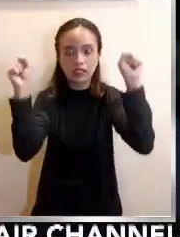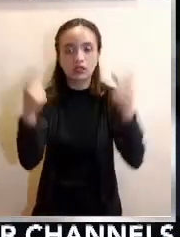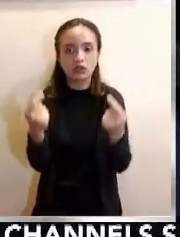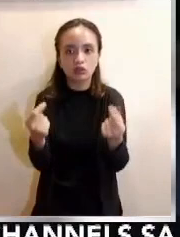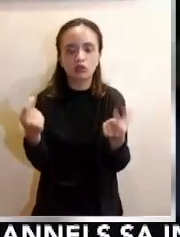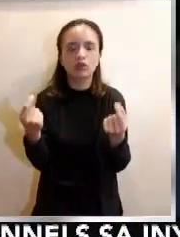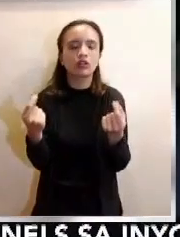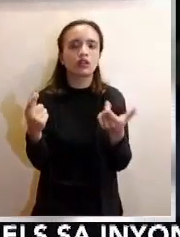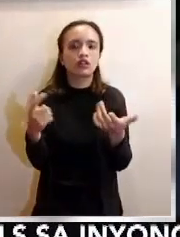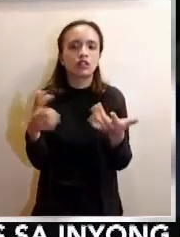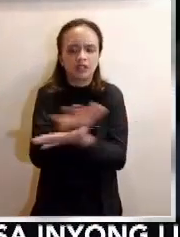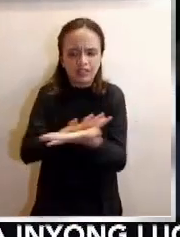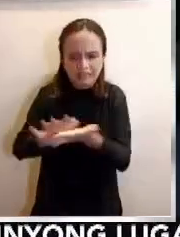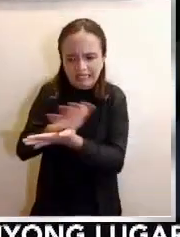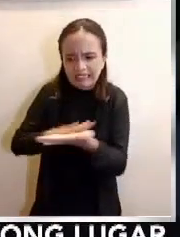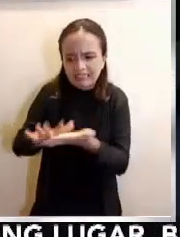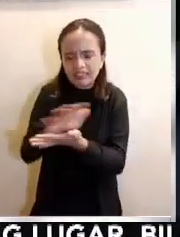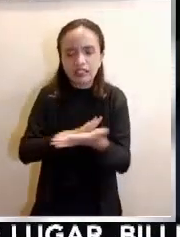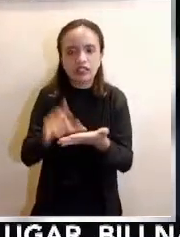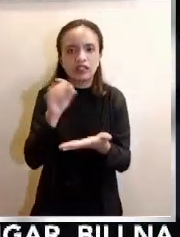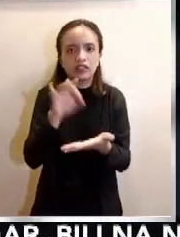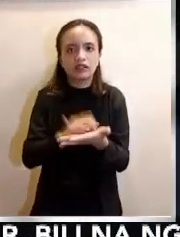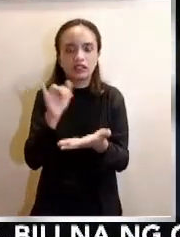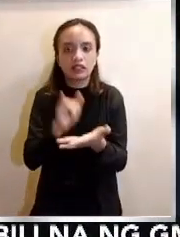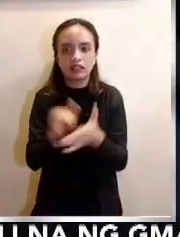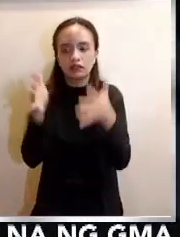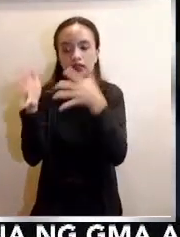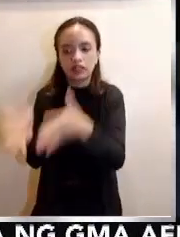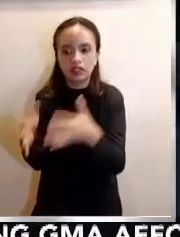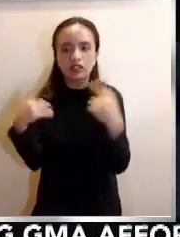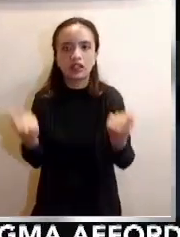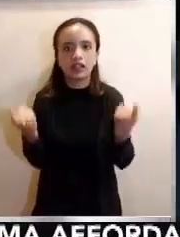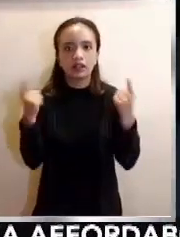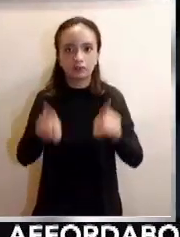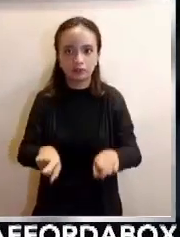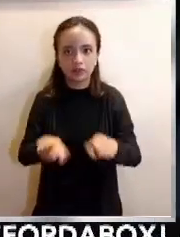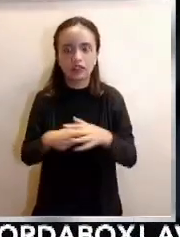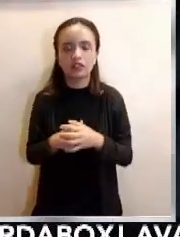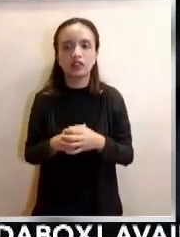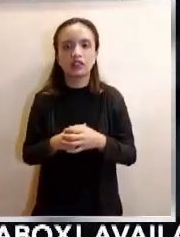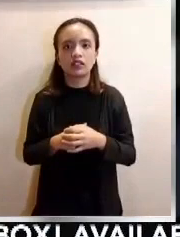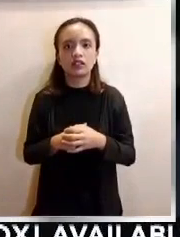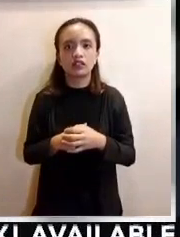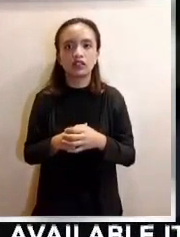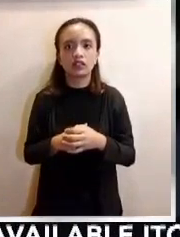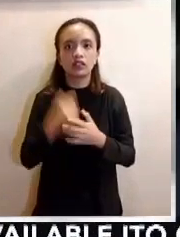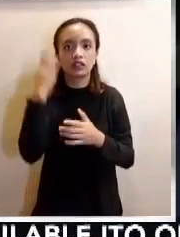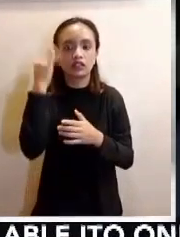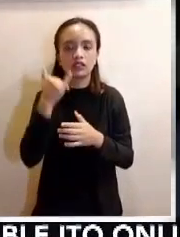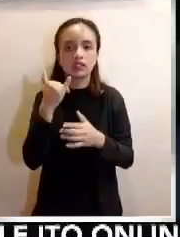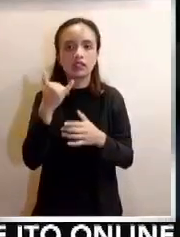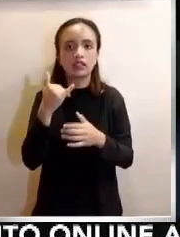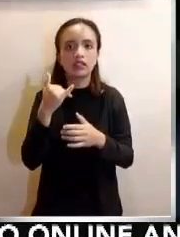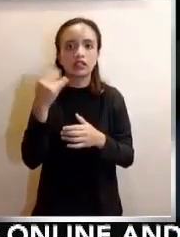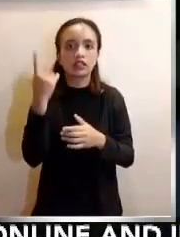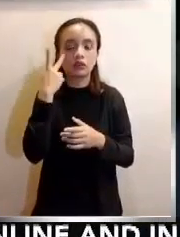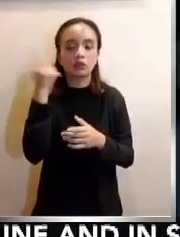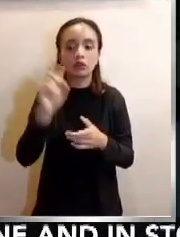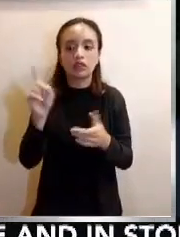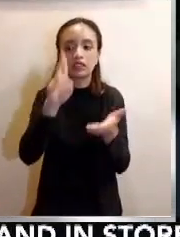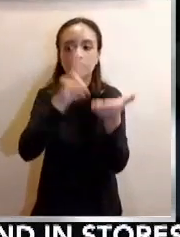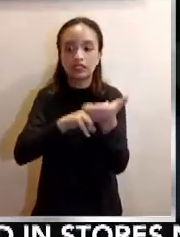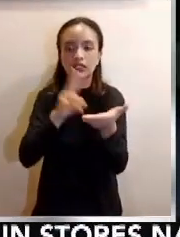kung ganito yung papabayaan natin mangyari. Bukod pa noon, tandaan po natin, signature ng ating Pangulo